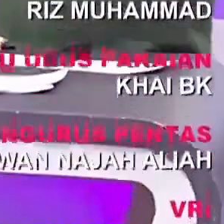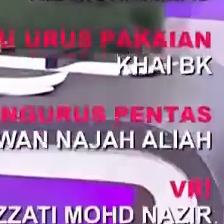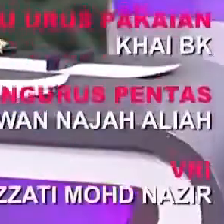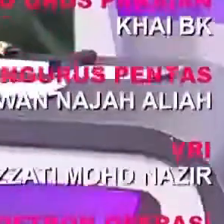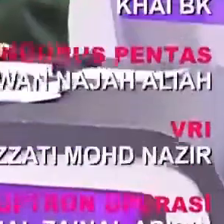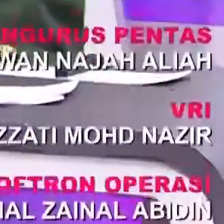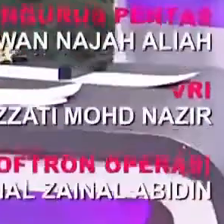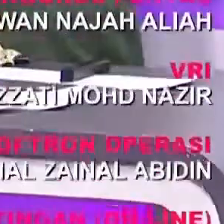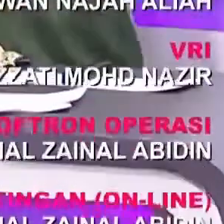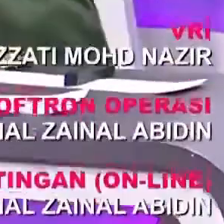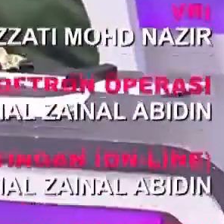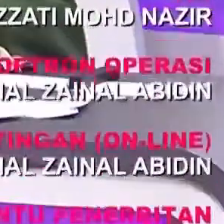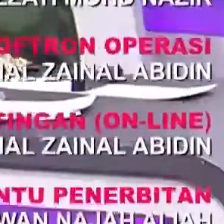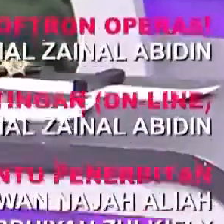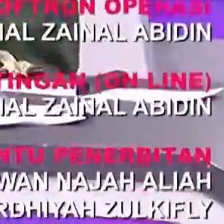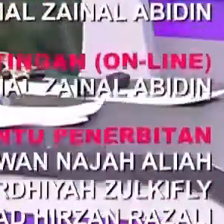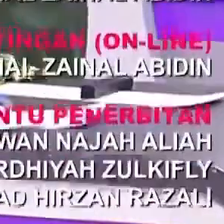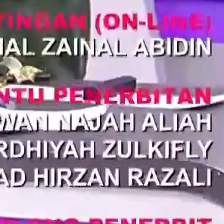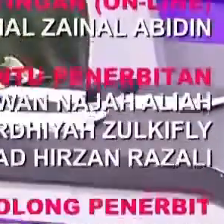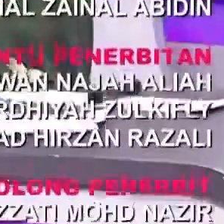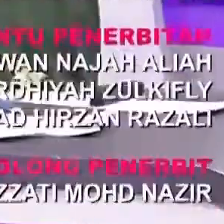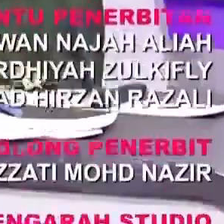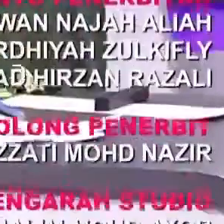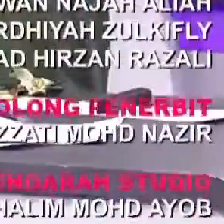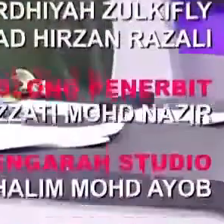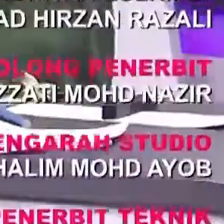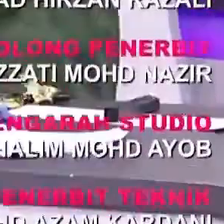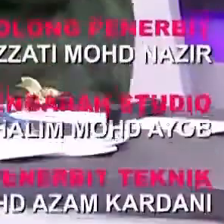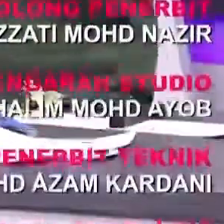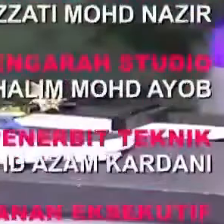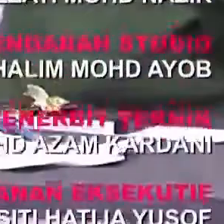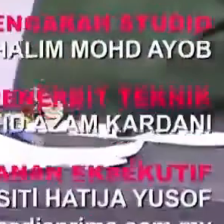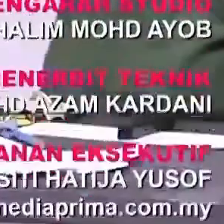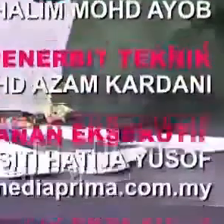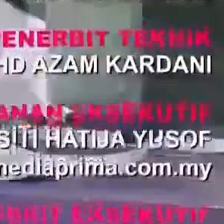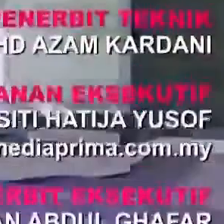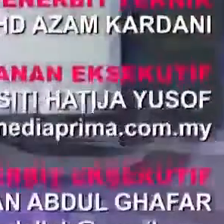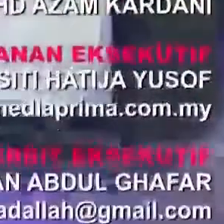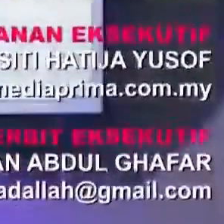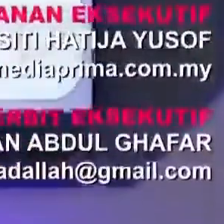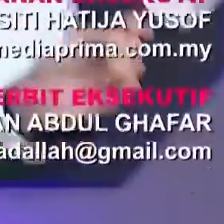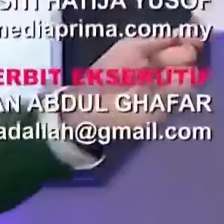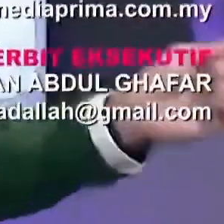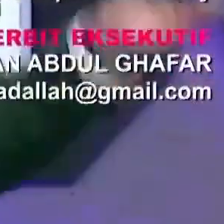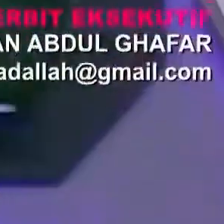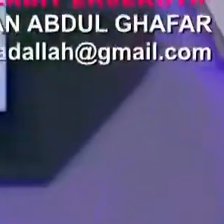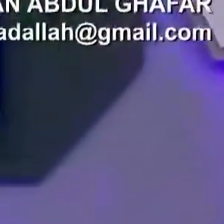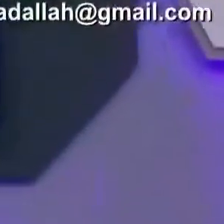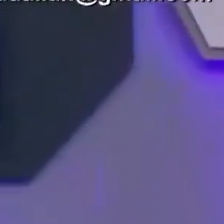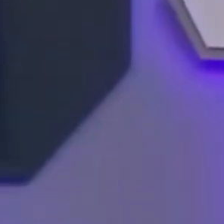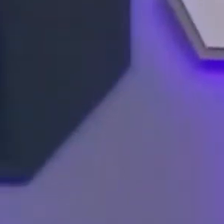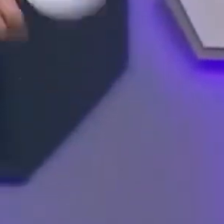5 tolak 2 tinggal 3 mudahnya operasi tolak